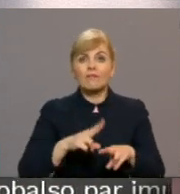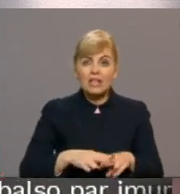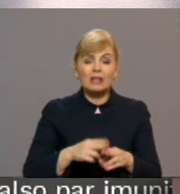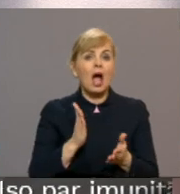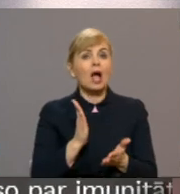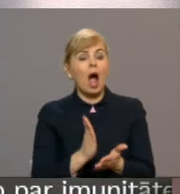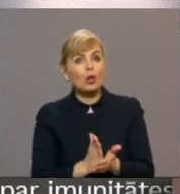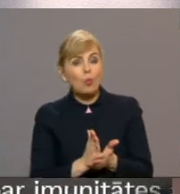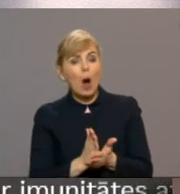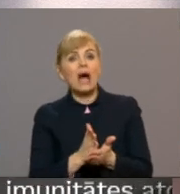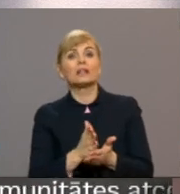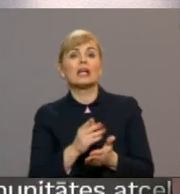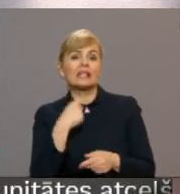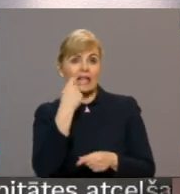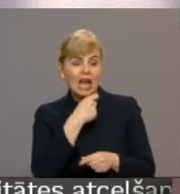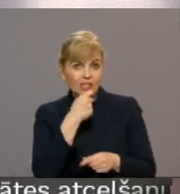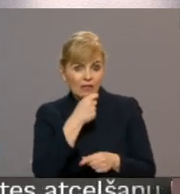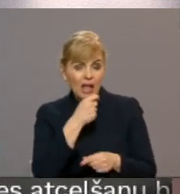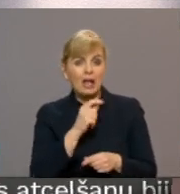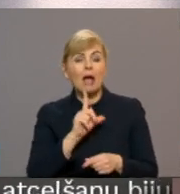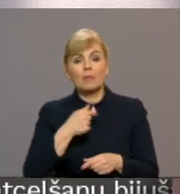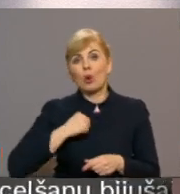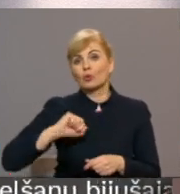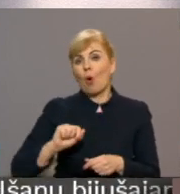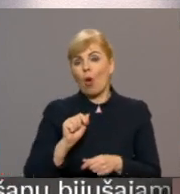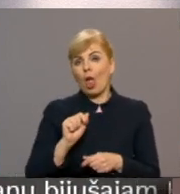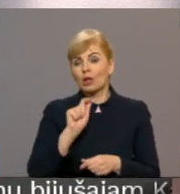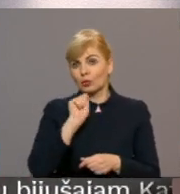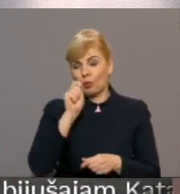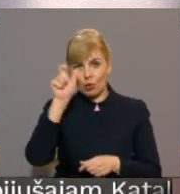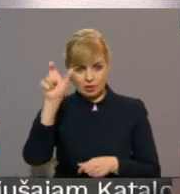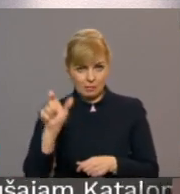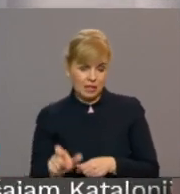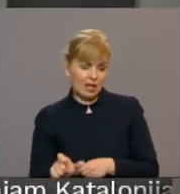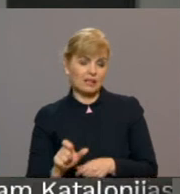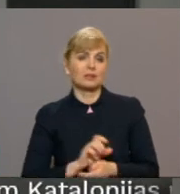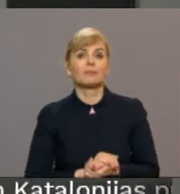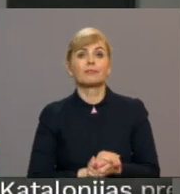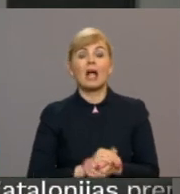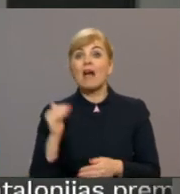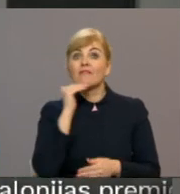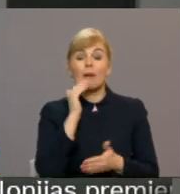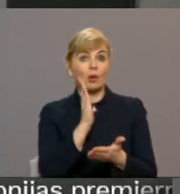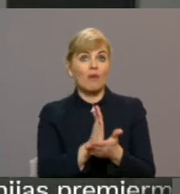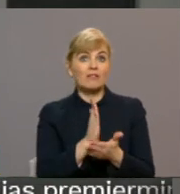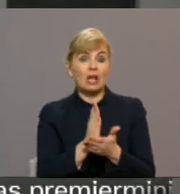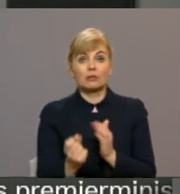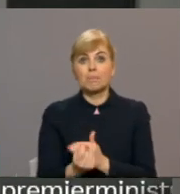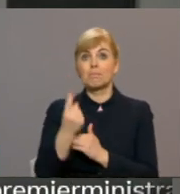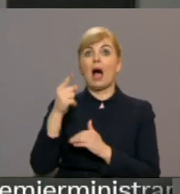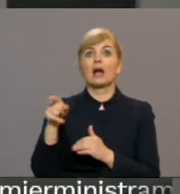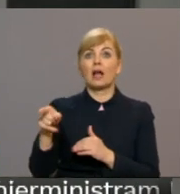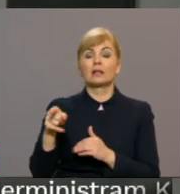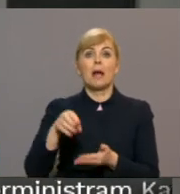pūļa testēšana? To uz Balviem skaidro devās kolēģis Ģirds Virbulis. Februāra vidū slimību uzliesmoja